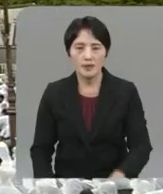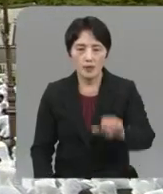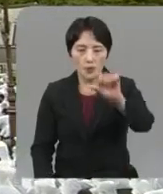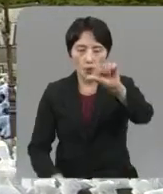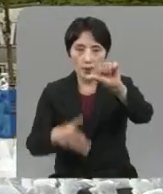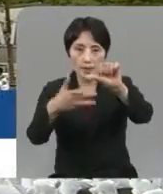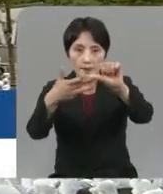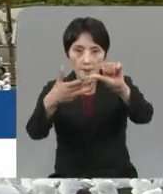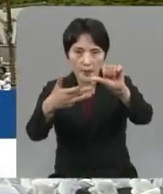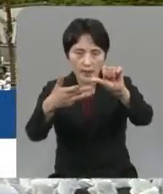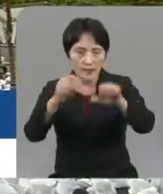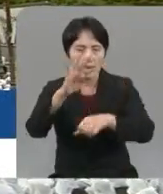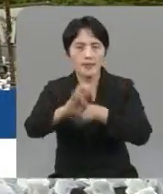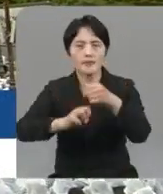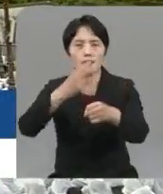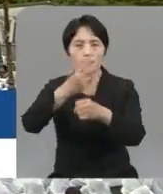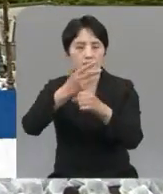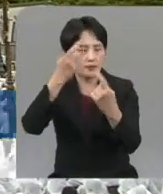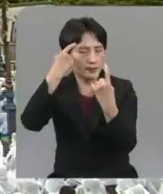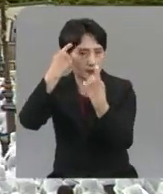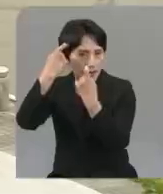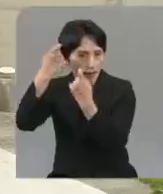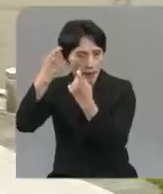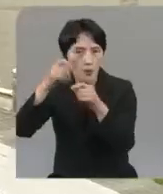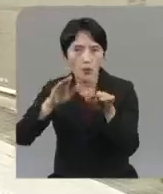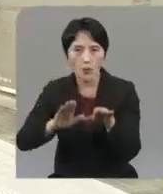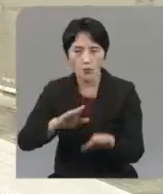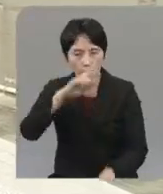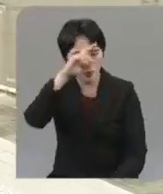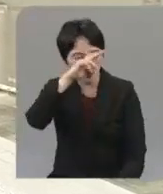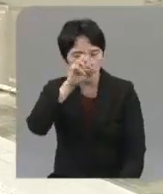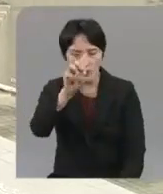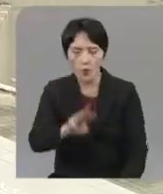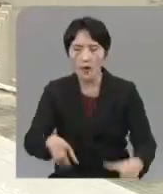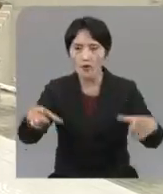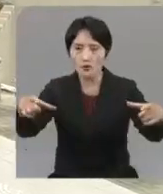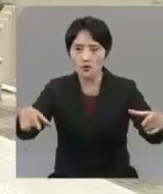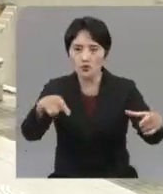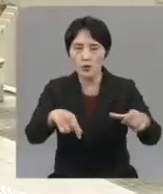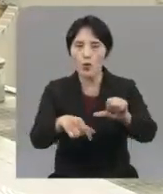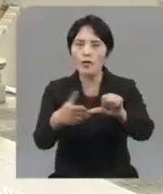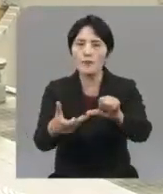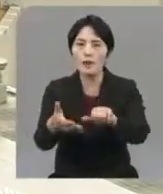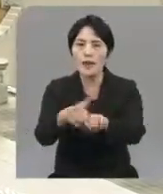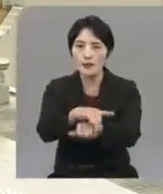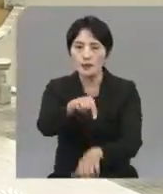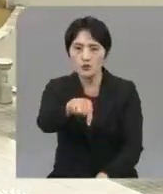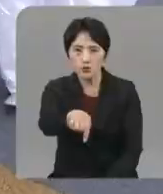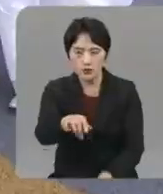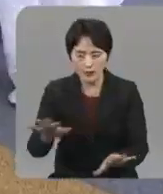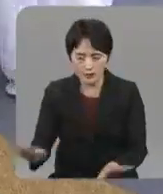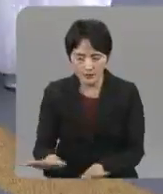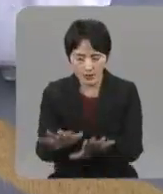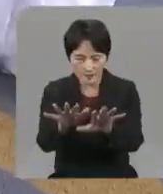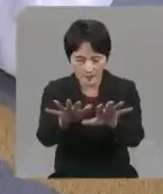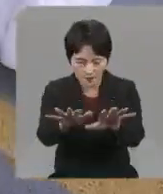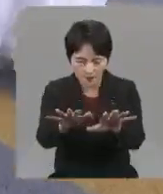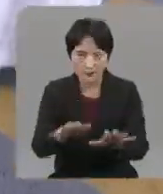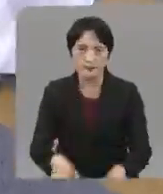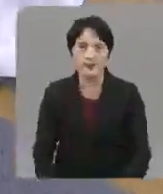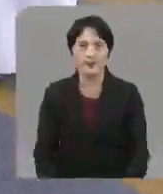18 мая в Республике Корея отметили 43-ю годовщину движения за демократию которая развернулась